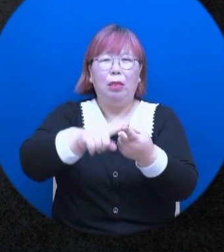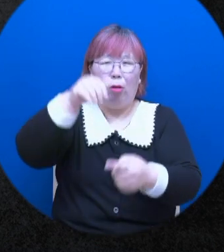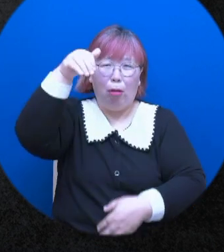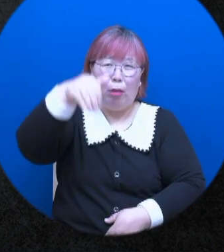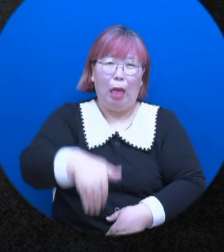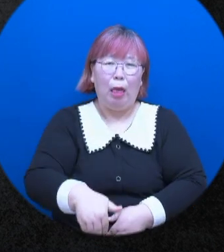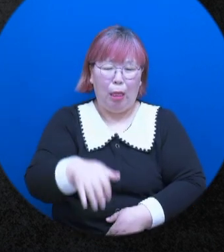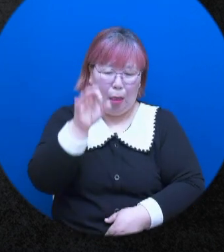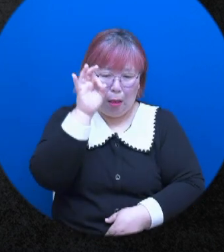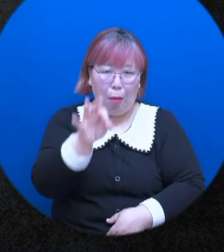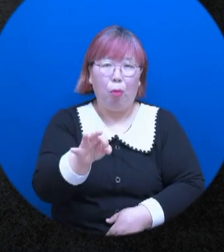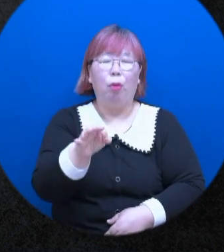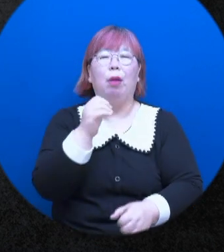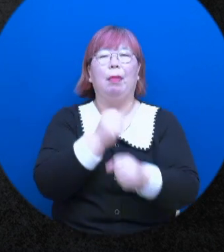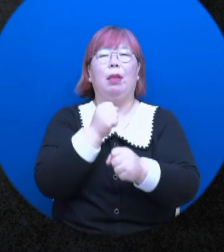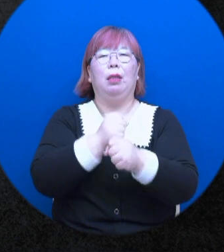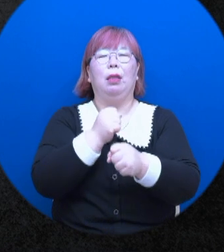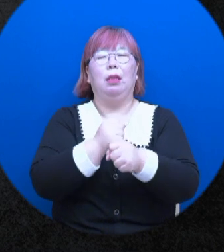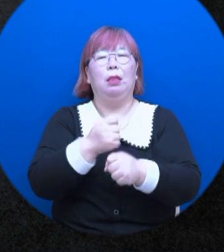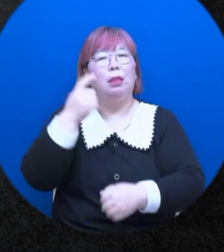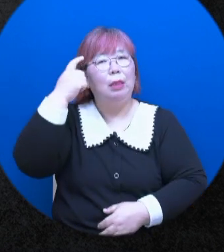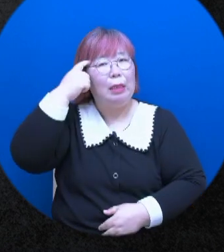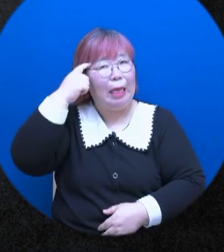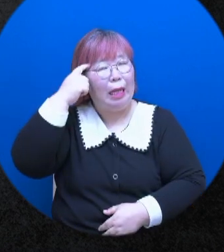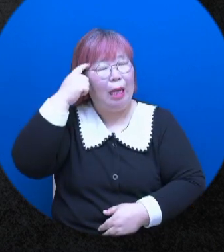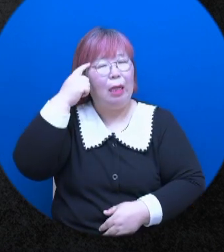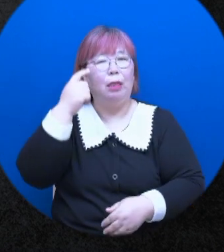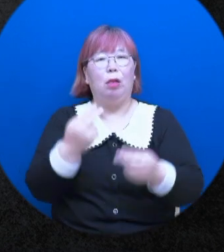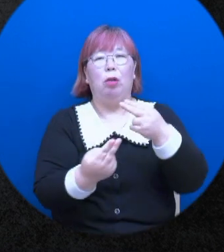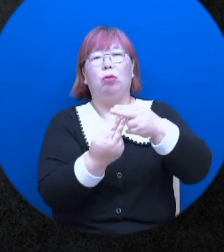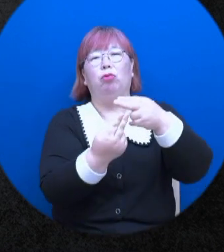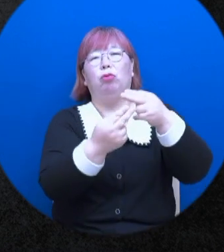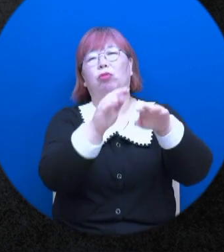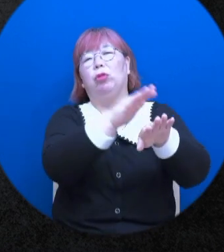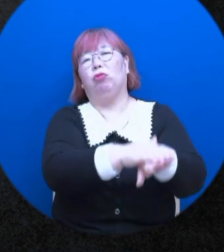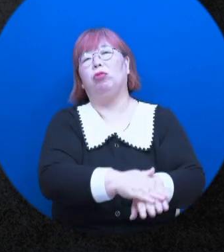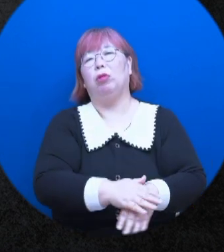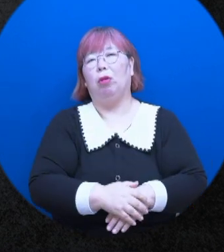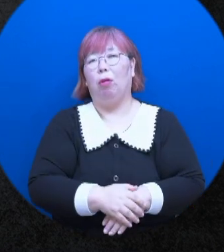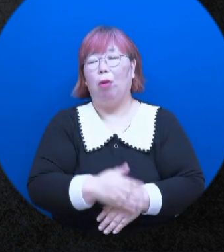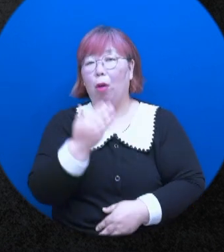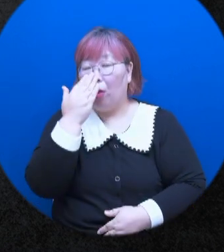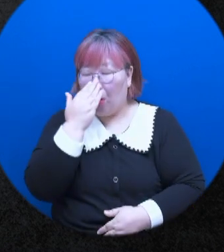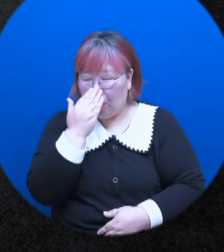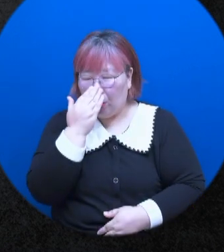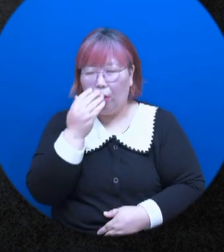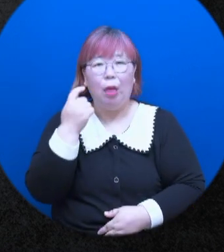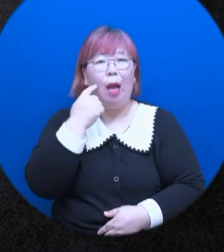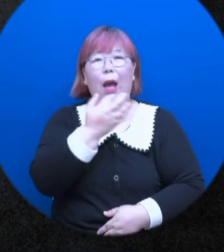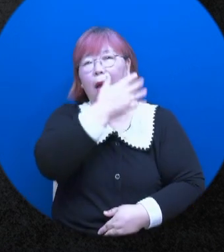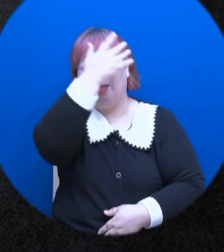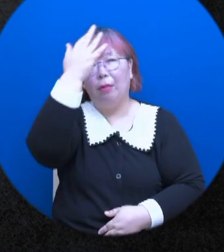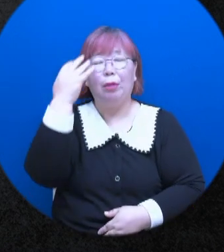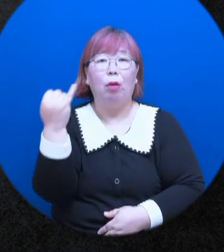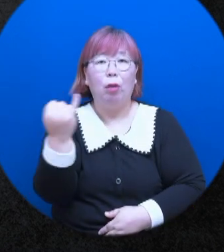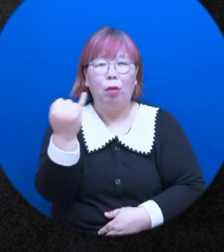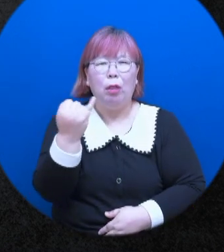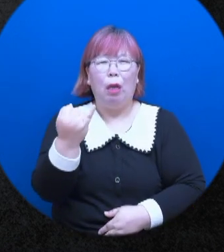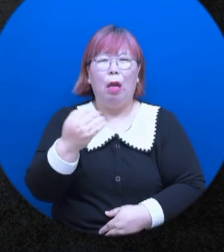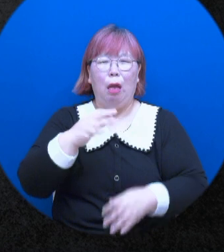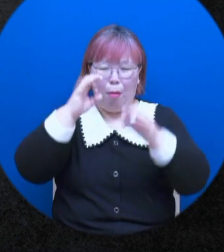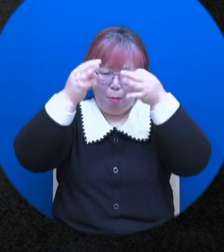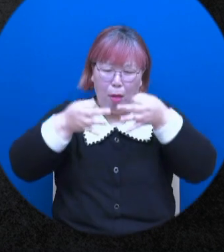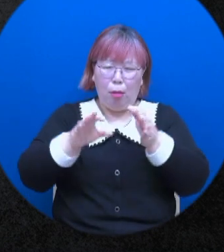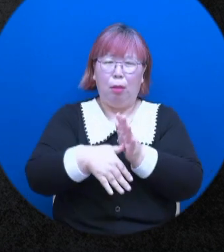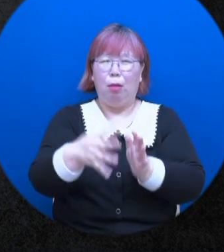애쓰는 것이라고 생각을 마음속에 꼭꼭 박아주거라. 겸손이란 아름다운 여자가 스스로 못난이라고